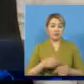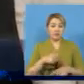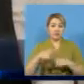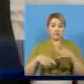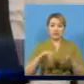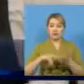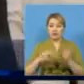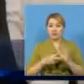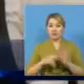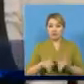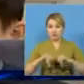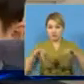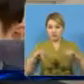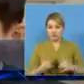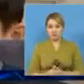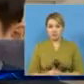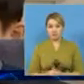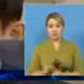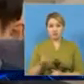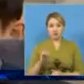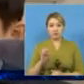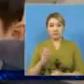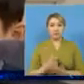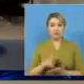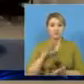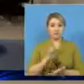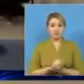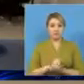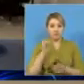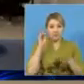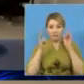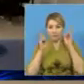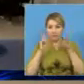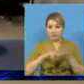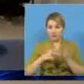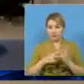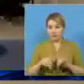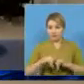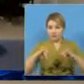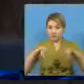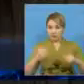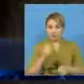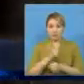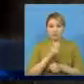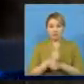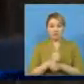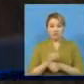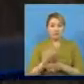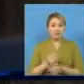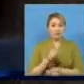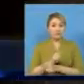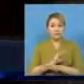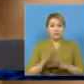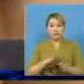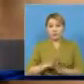планы – это расширение. Гульден Нурмахамбетқызы, занимающаяся парикмахерской, планирует в дальнейшем развивать это дело. Не ограничиваясь этим,